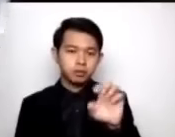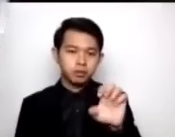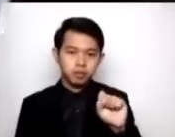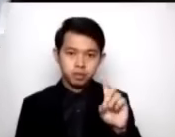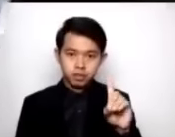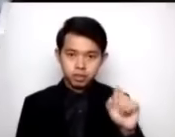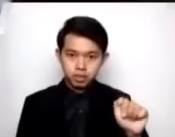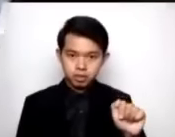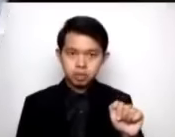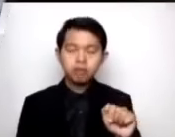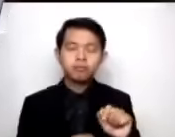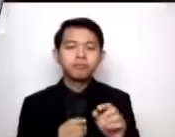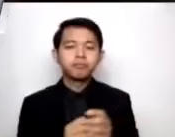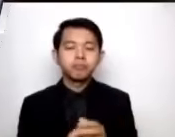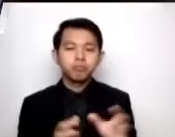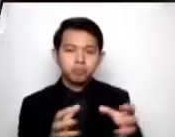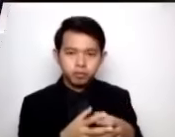Employment, is now actually